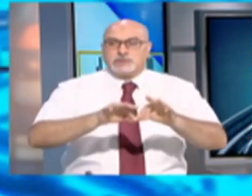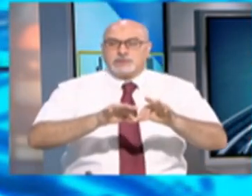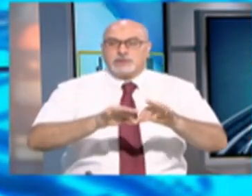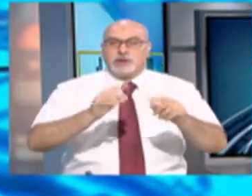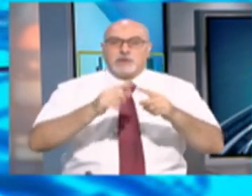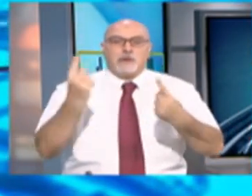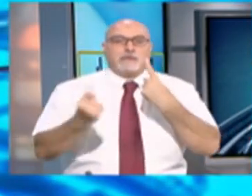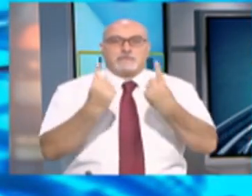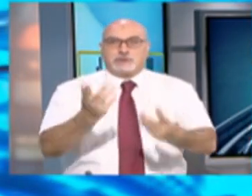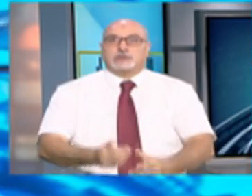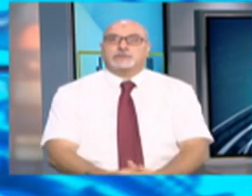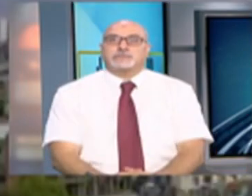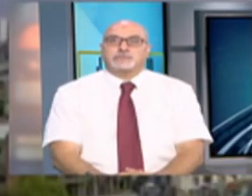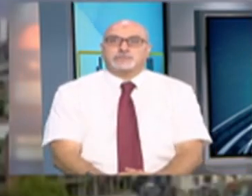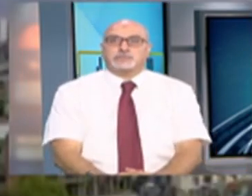بهيجا ومميزا.